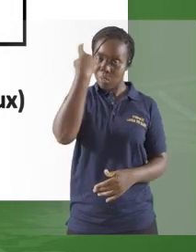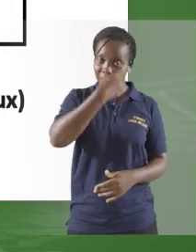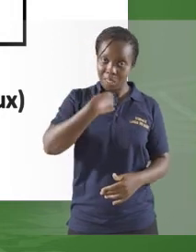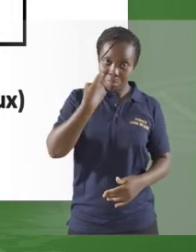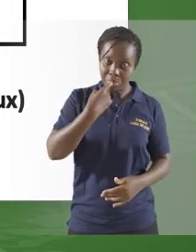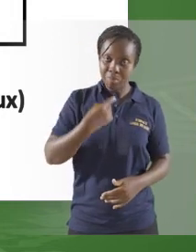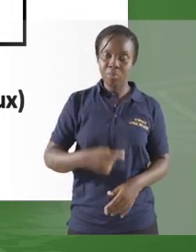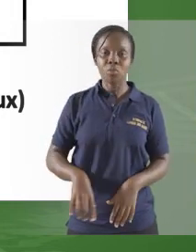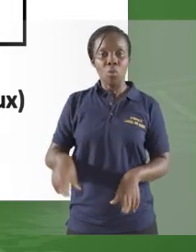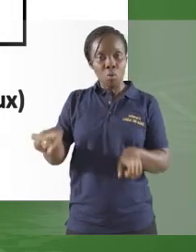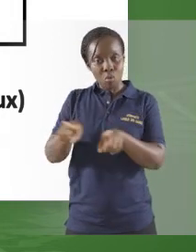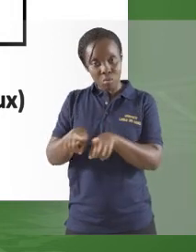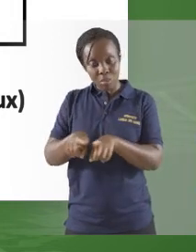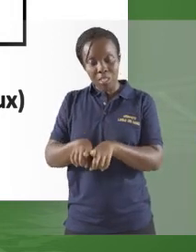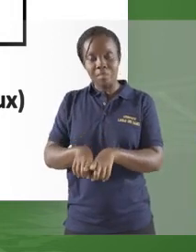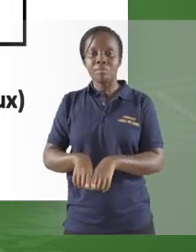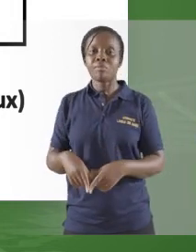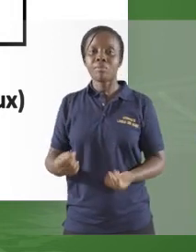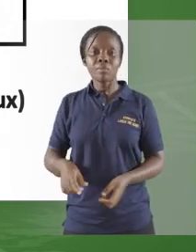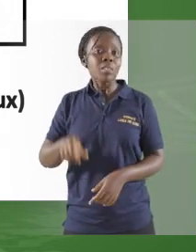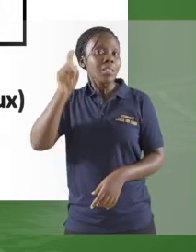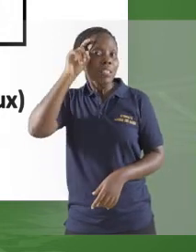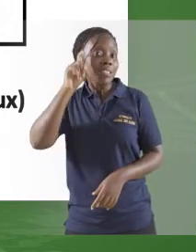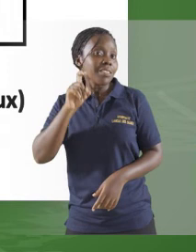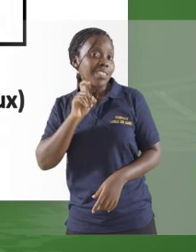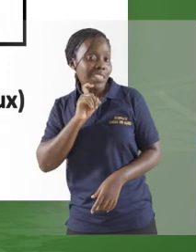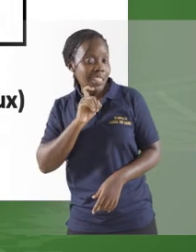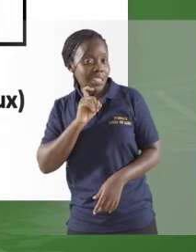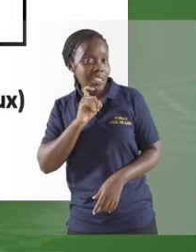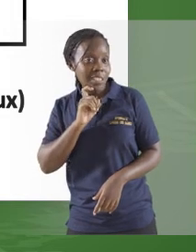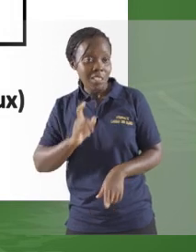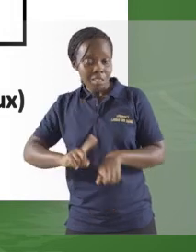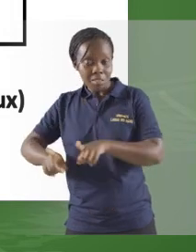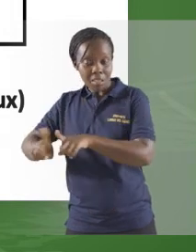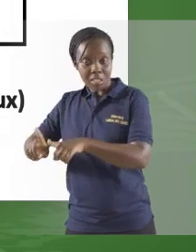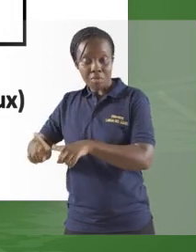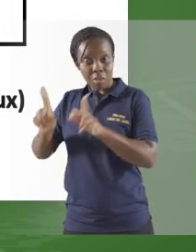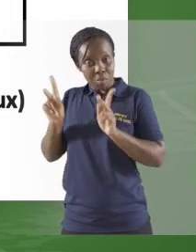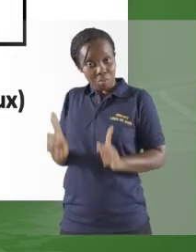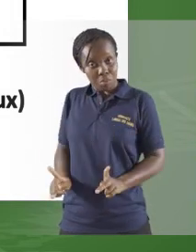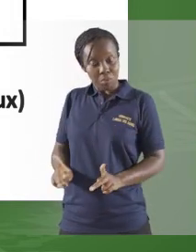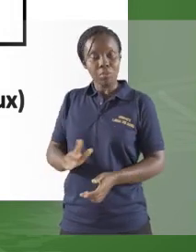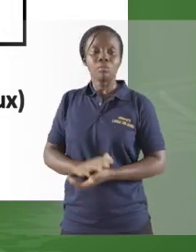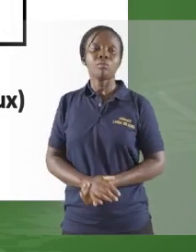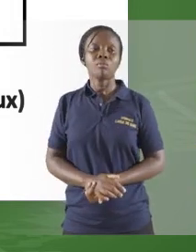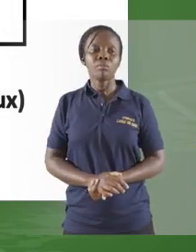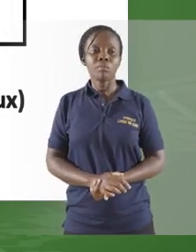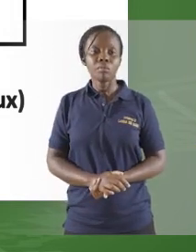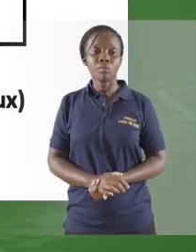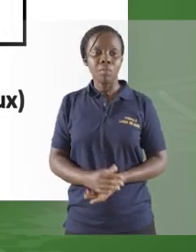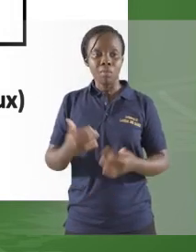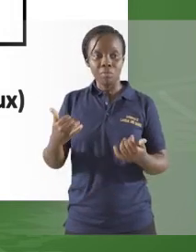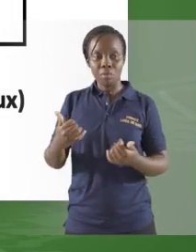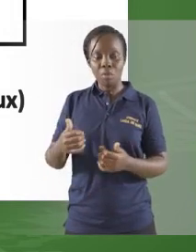il faut tenir compte du sexe des différents individus. Ce qui